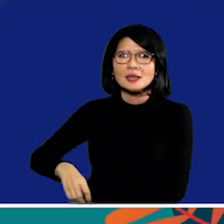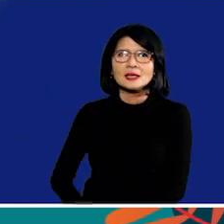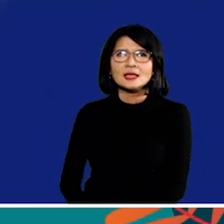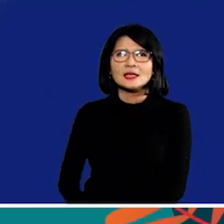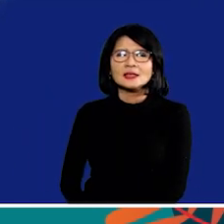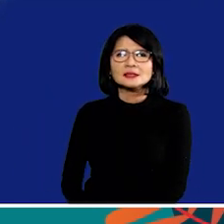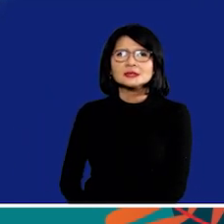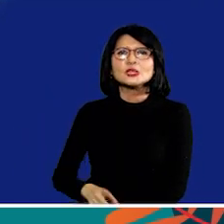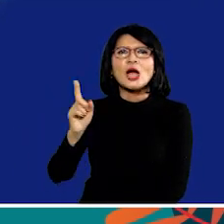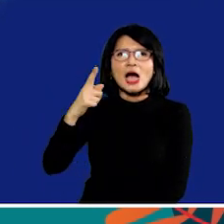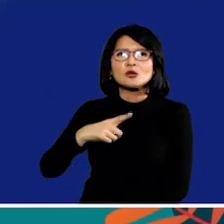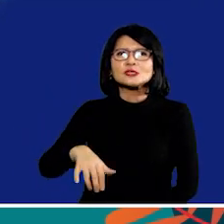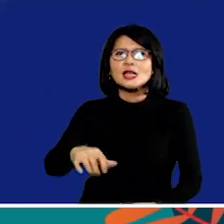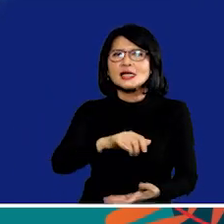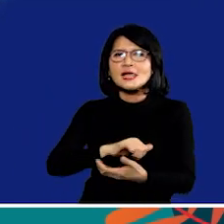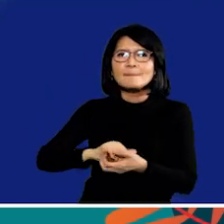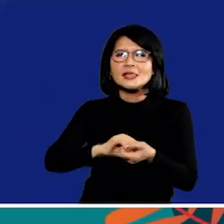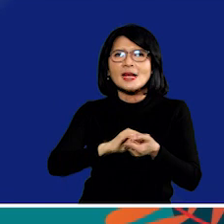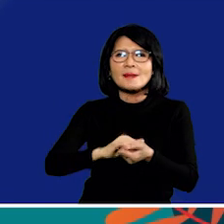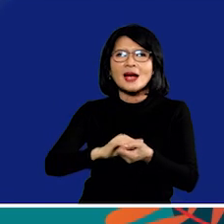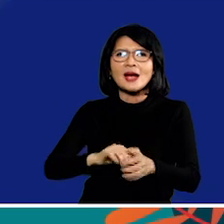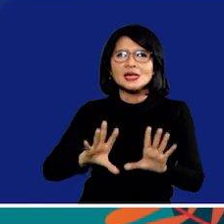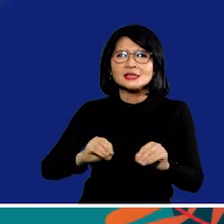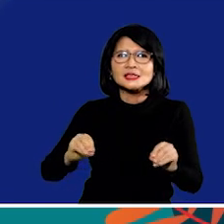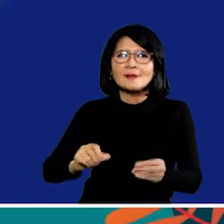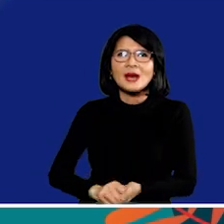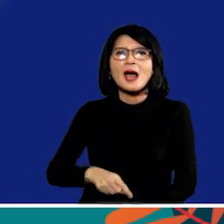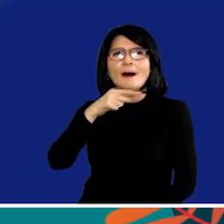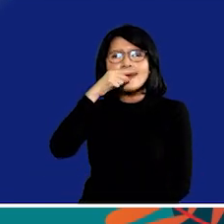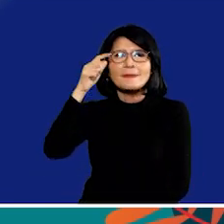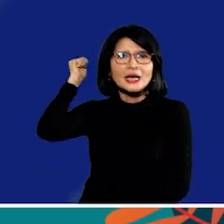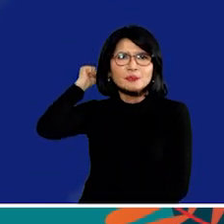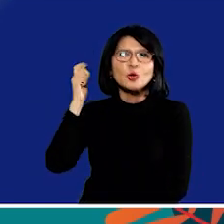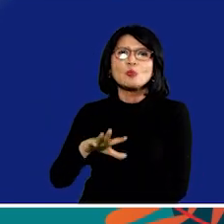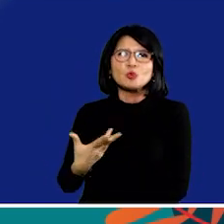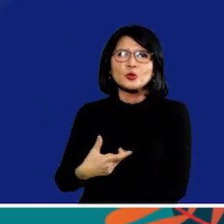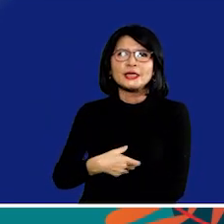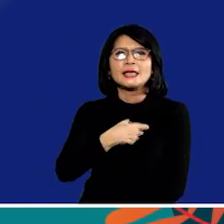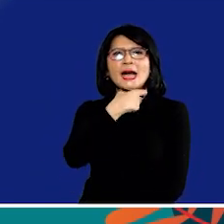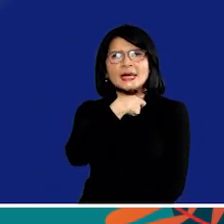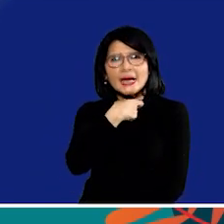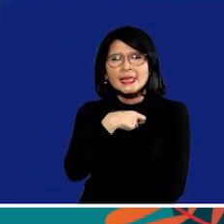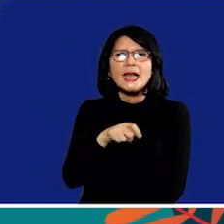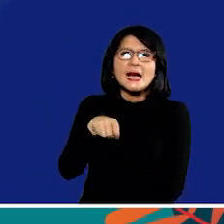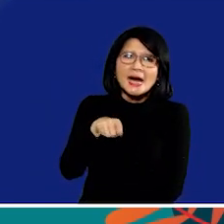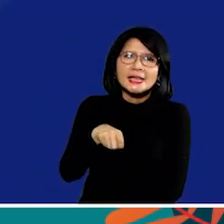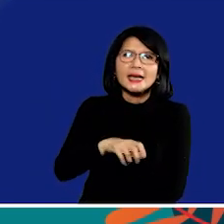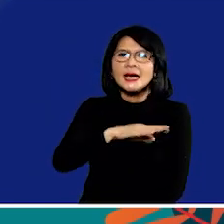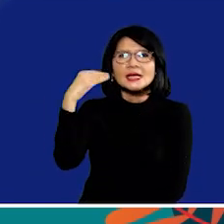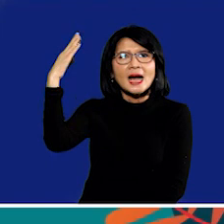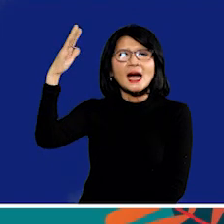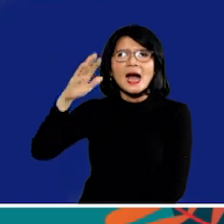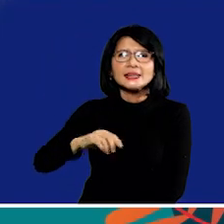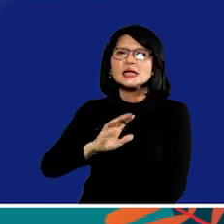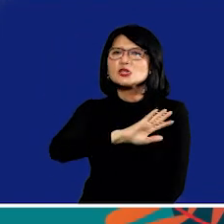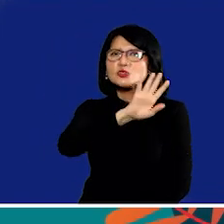harus dilakukan secara gotong royong dalam keluarga besar. Bukan hanya orang tua saja, tapi mungkin nenek kakek, kakak adik, dan lain-lain bisa